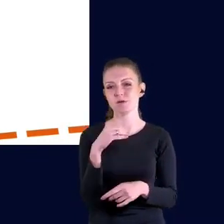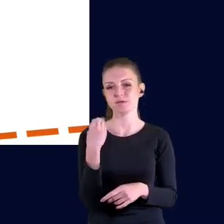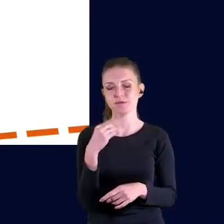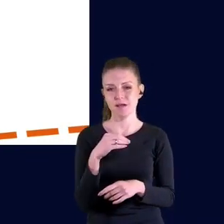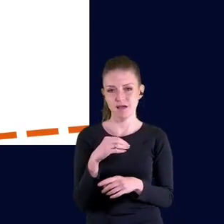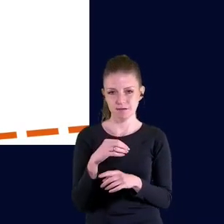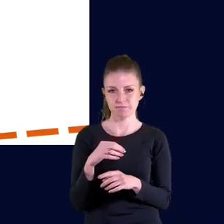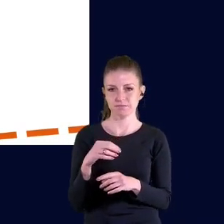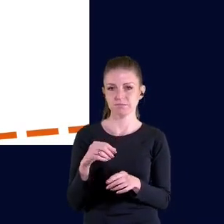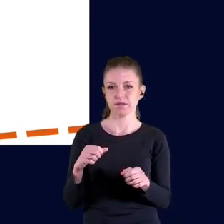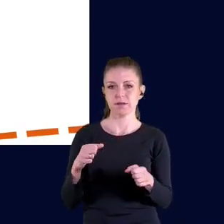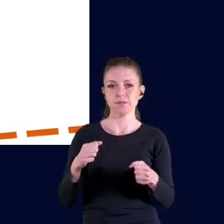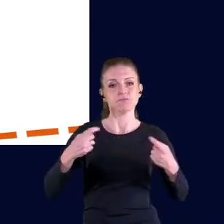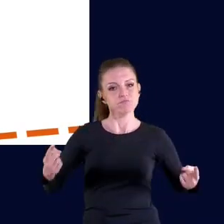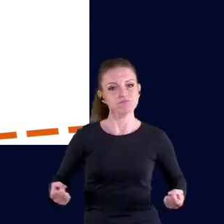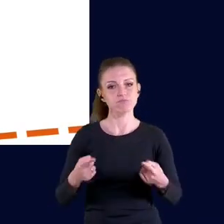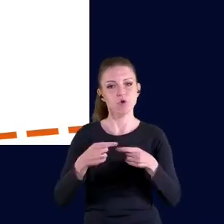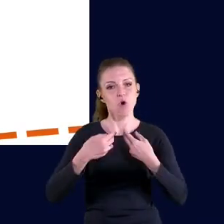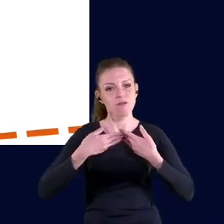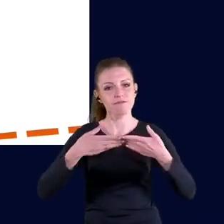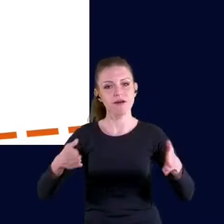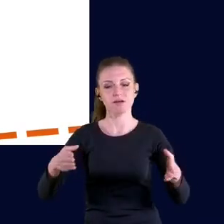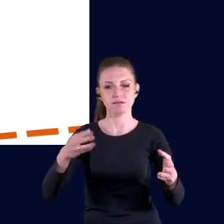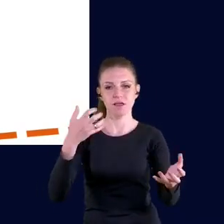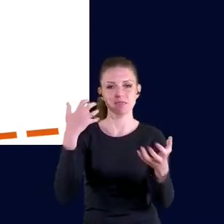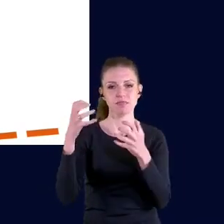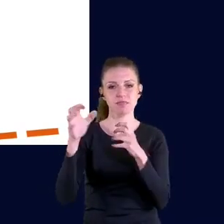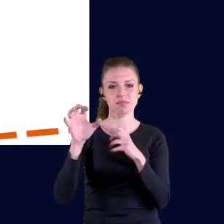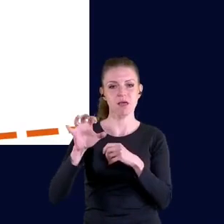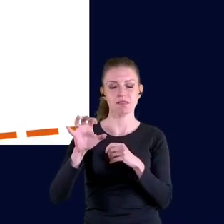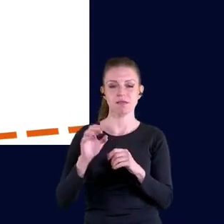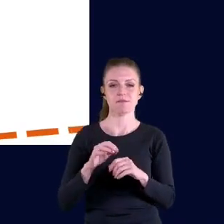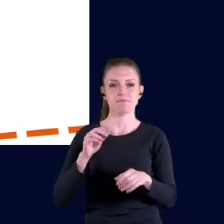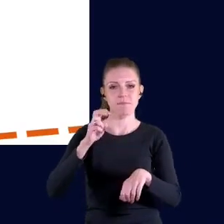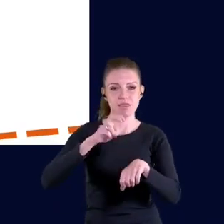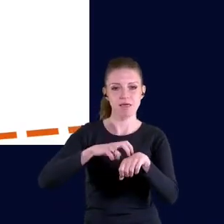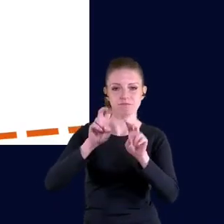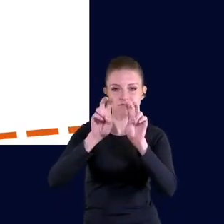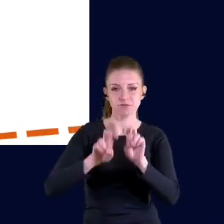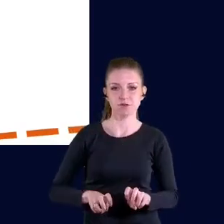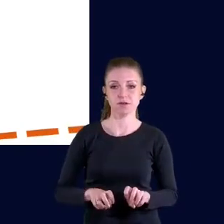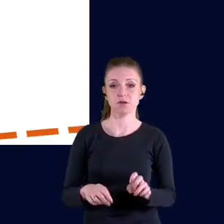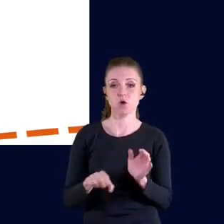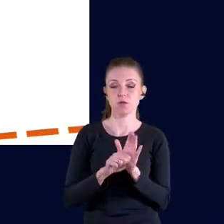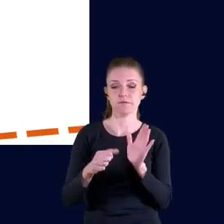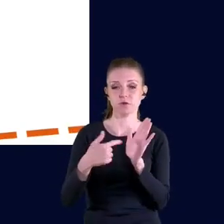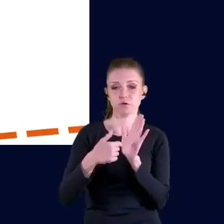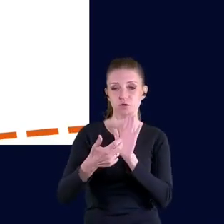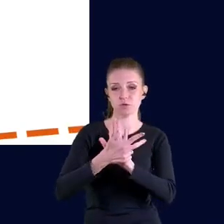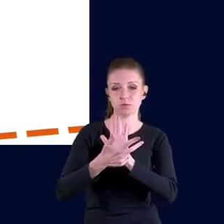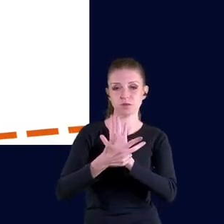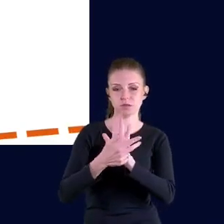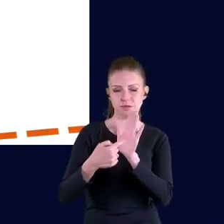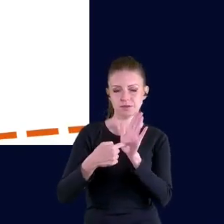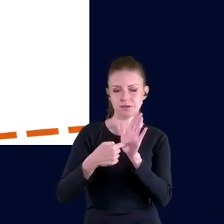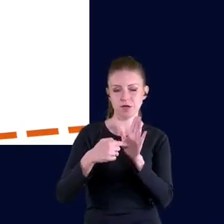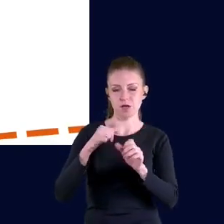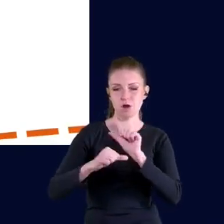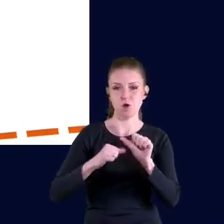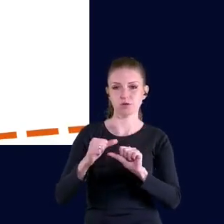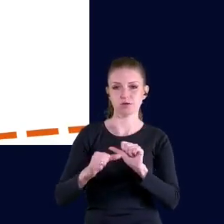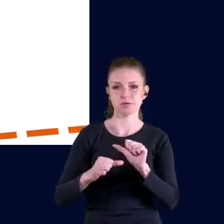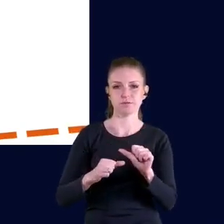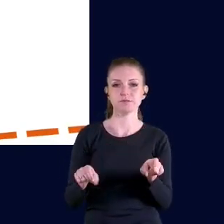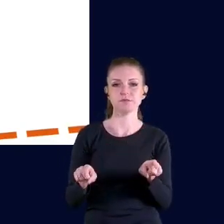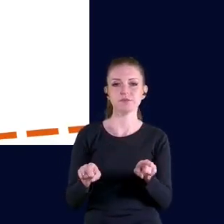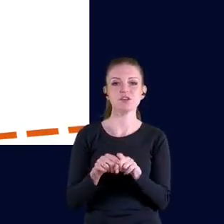podsumowanie otwartych danych badawczych w ramach losy całych 2018 roku a także warsztatów